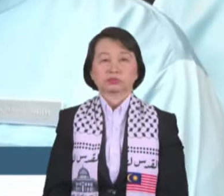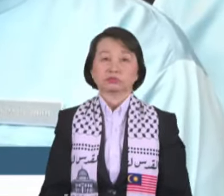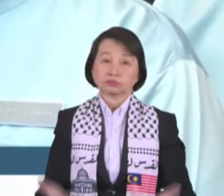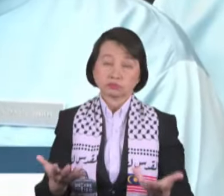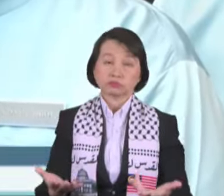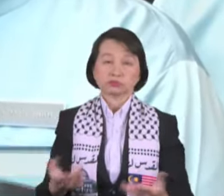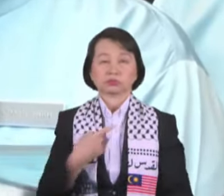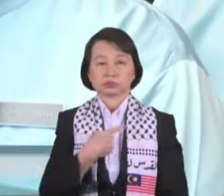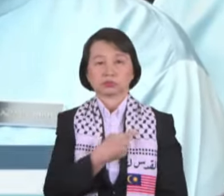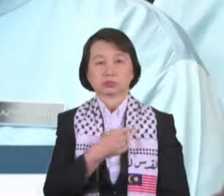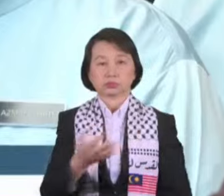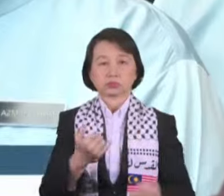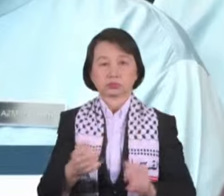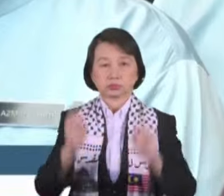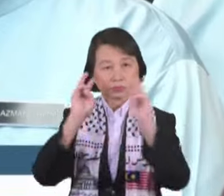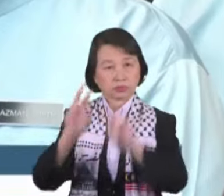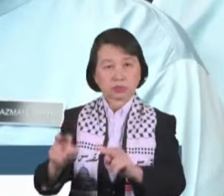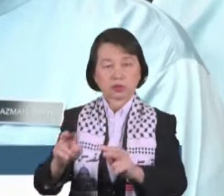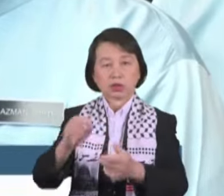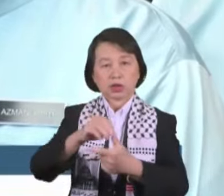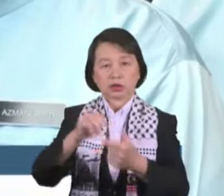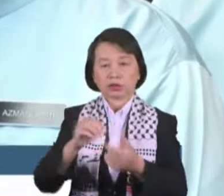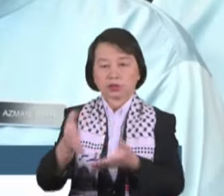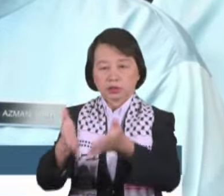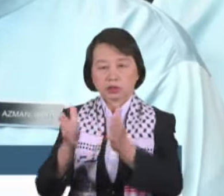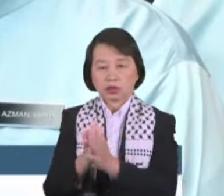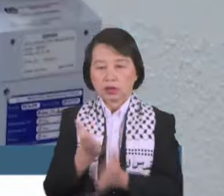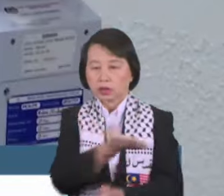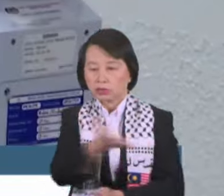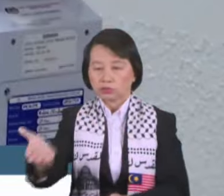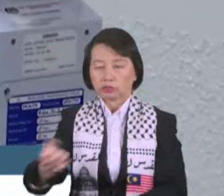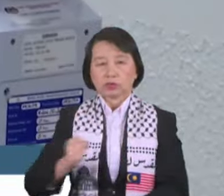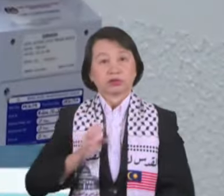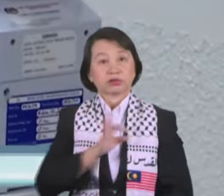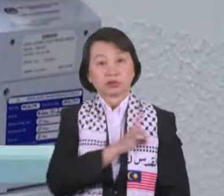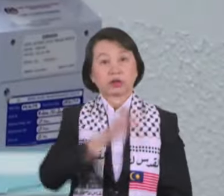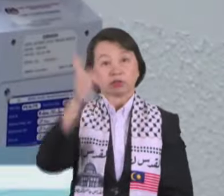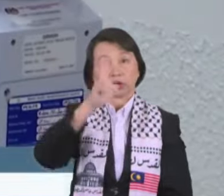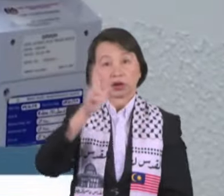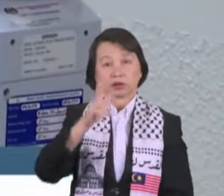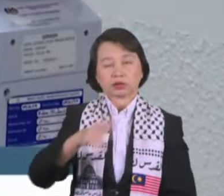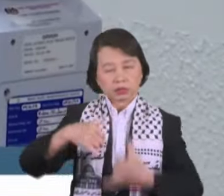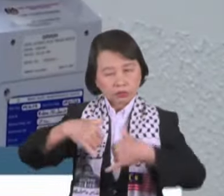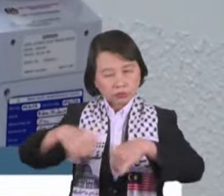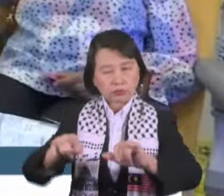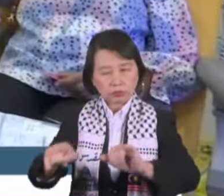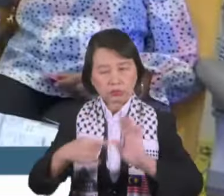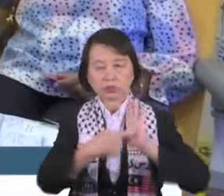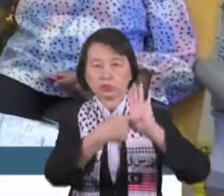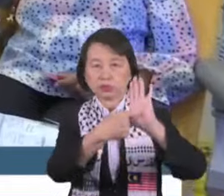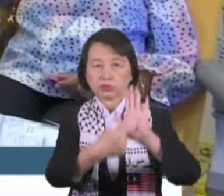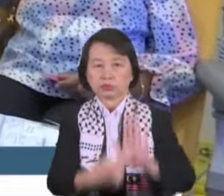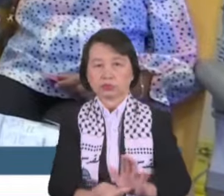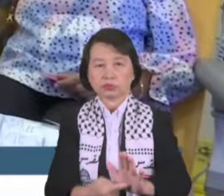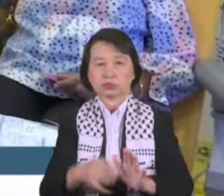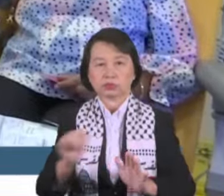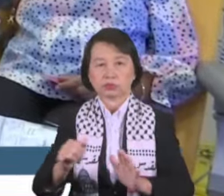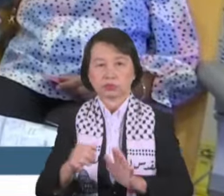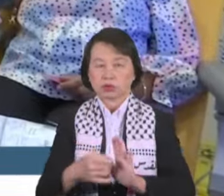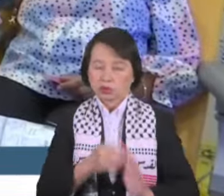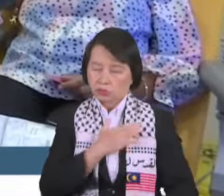Maka dengan itu, QPEX kita nak lihat juga ataupun menyeru pada seluruh penjawat awam terus menunjukkan suatu komitmen yang lebih